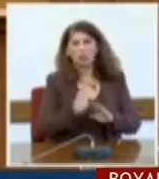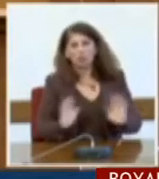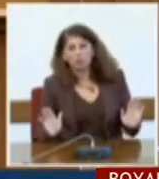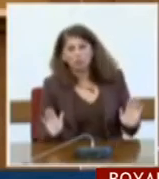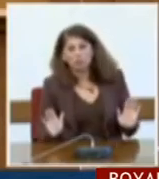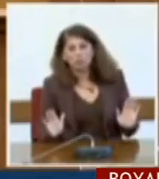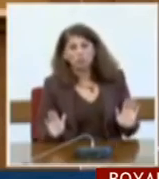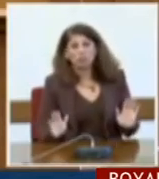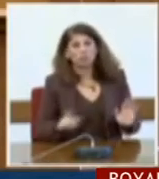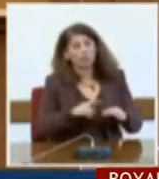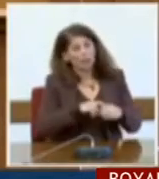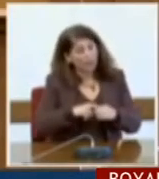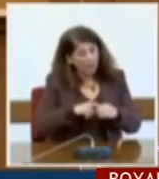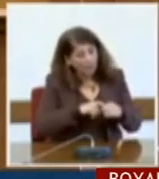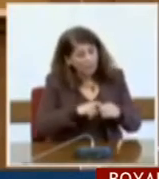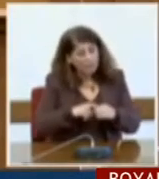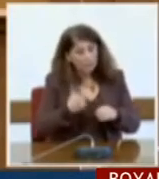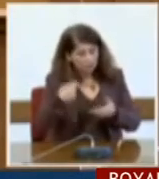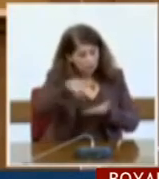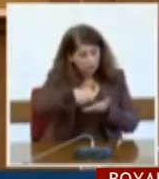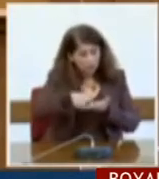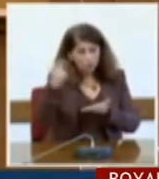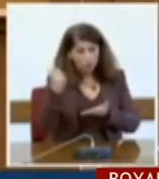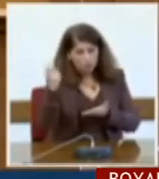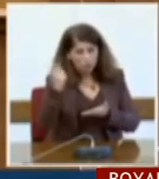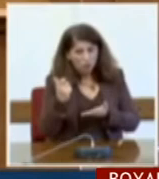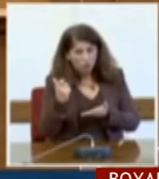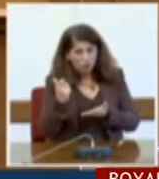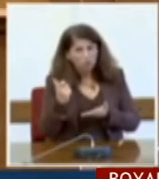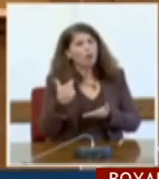εξαρτημένη από το μισθό τους. Και στην τρίτη εβδομάδα του μήνα